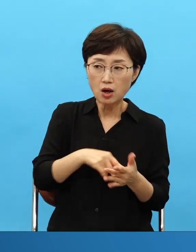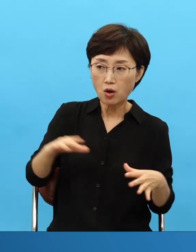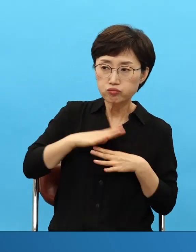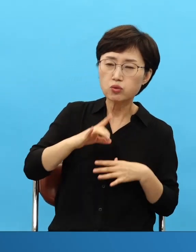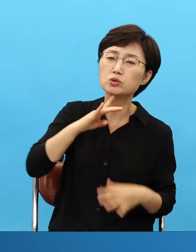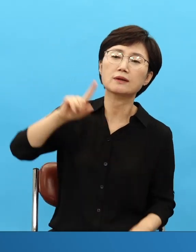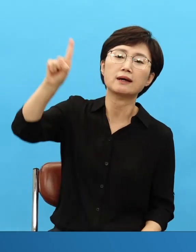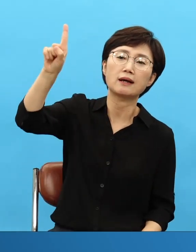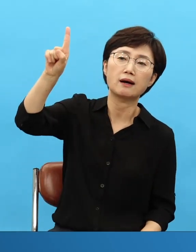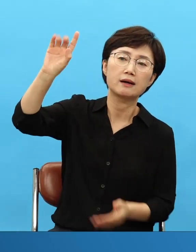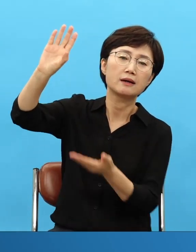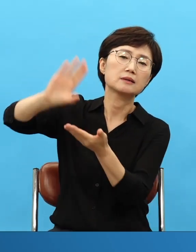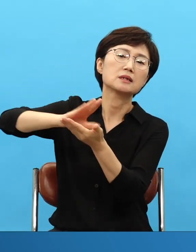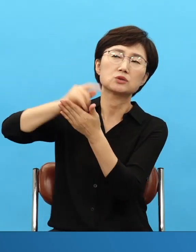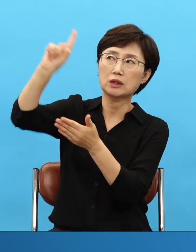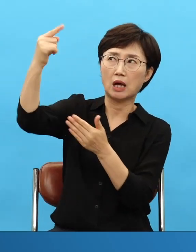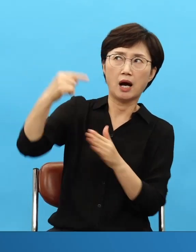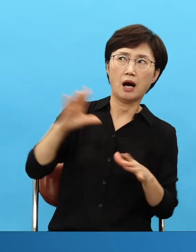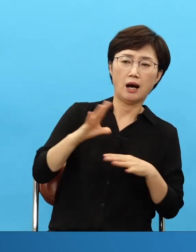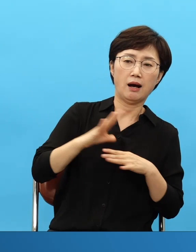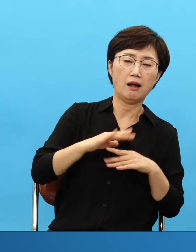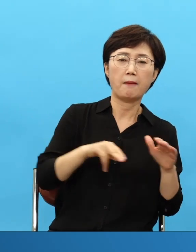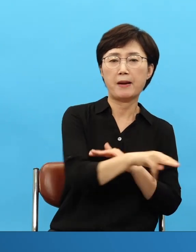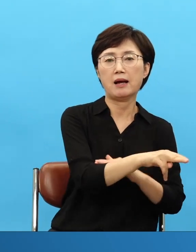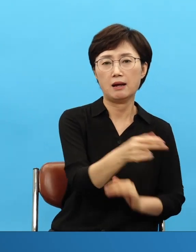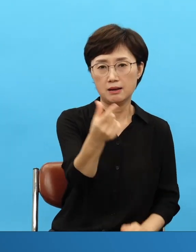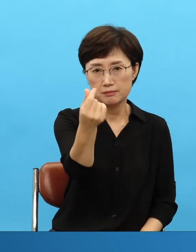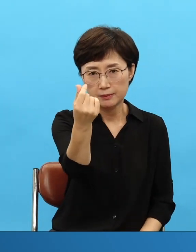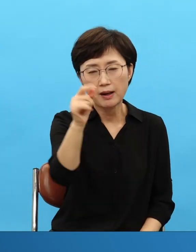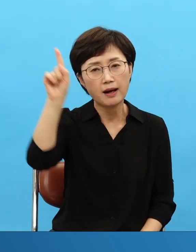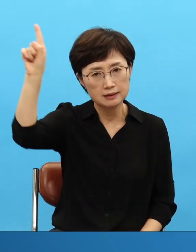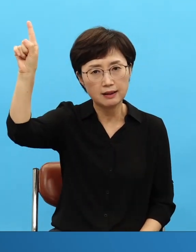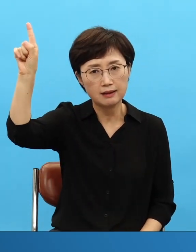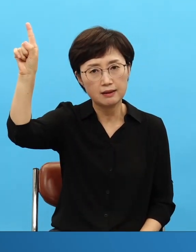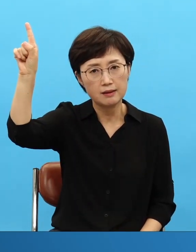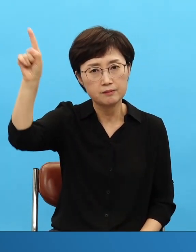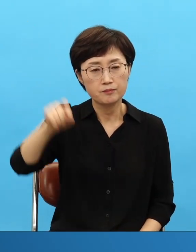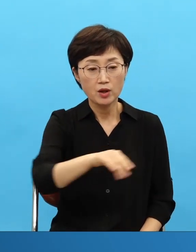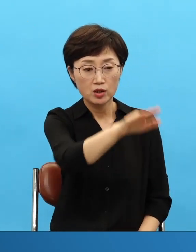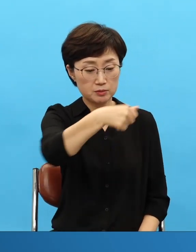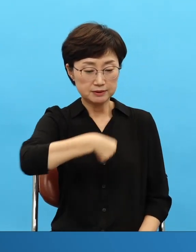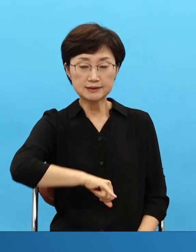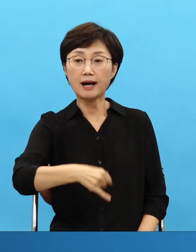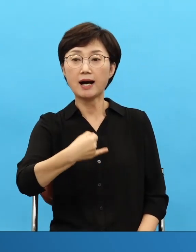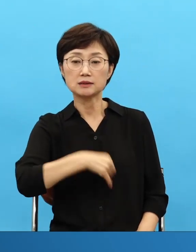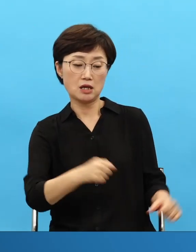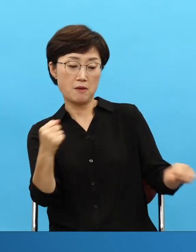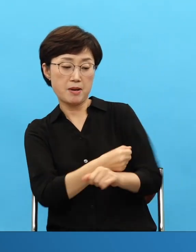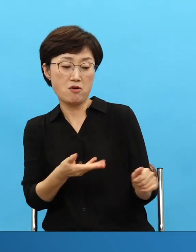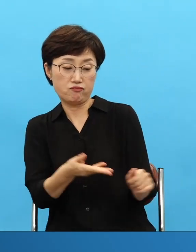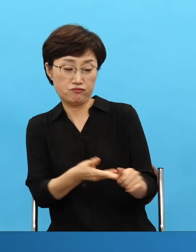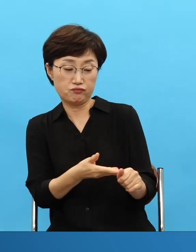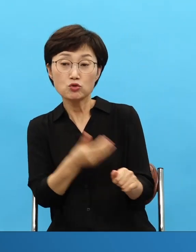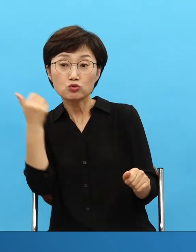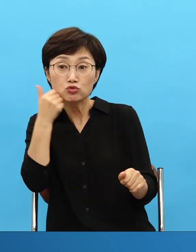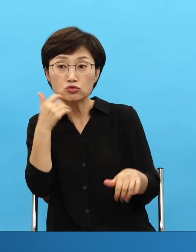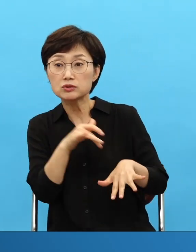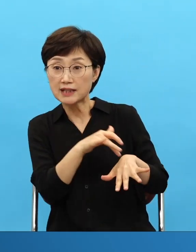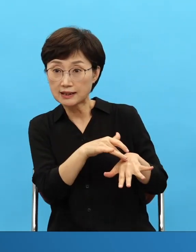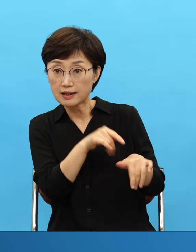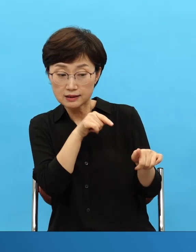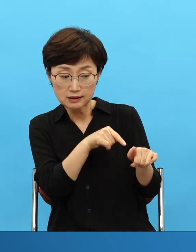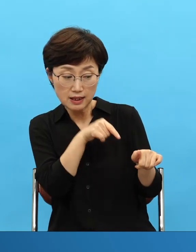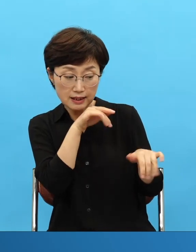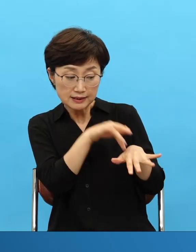Christ. 여러분 후대를 멸망시킬 흑암은 오직 그리스도만 두려워합니다. The darkness that seeks to drive